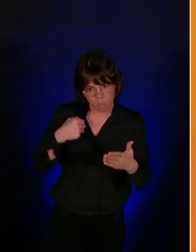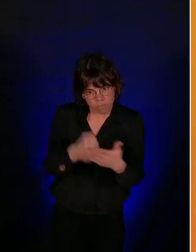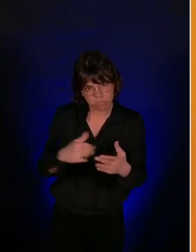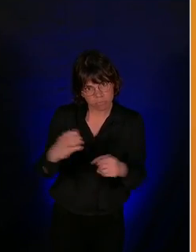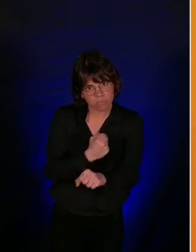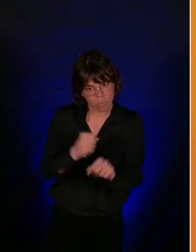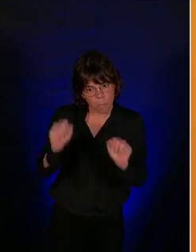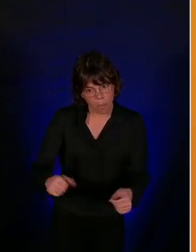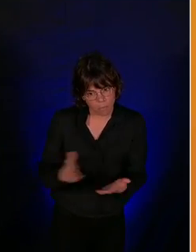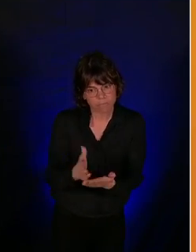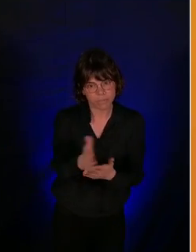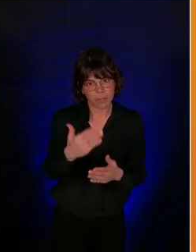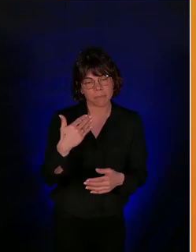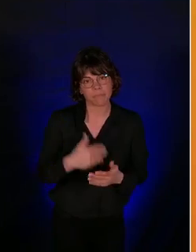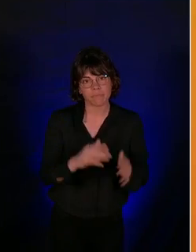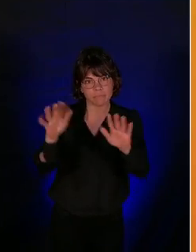projet